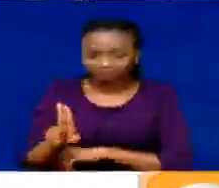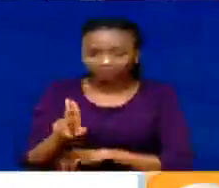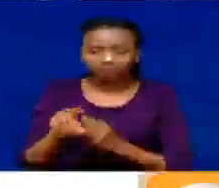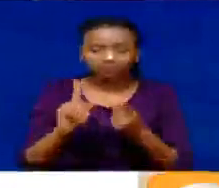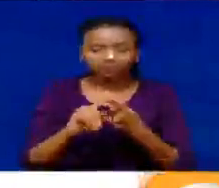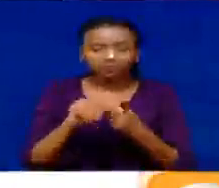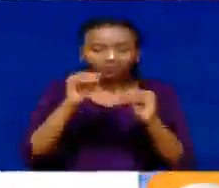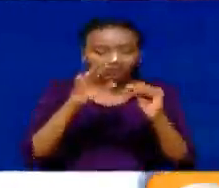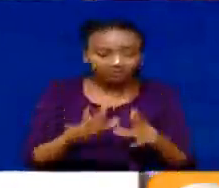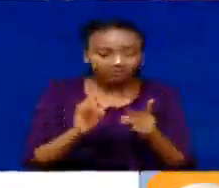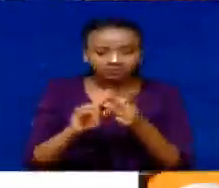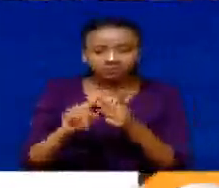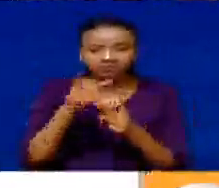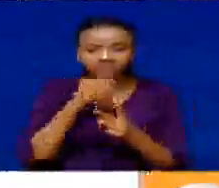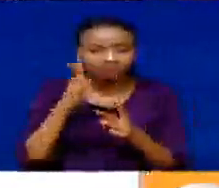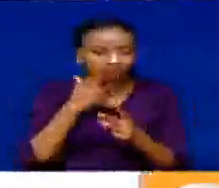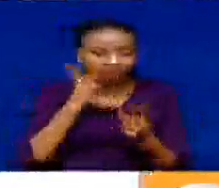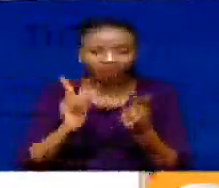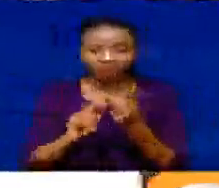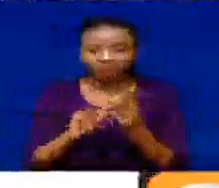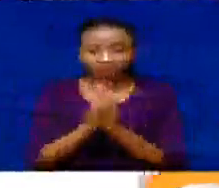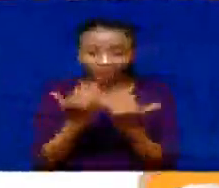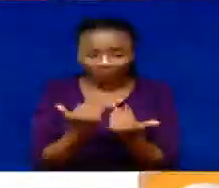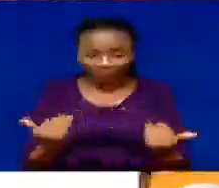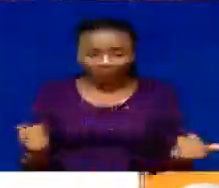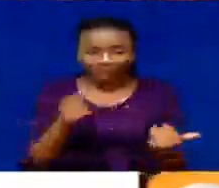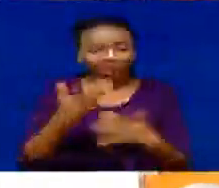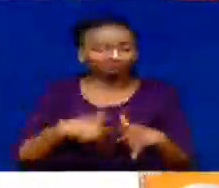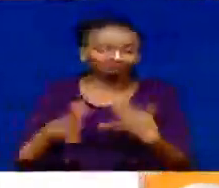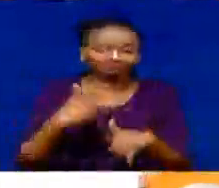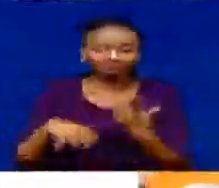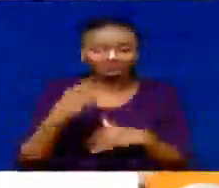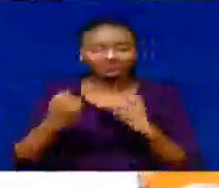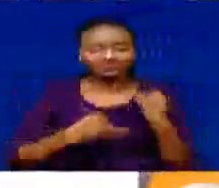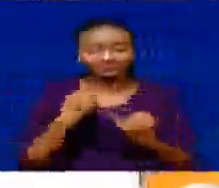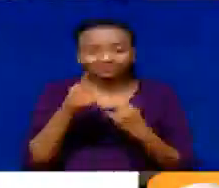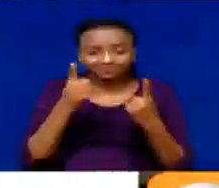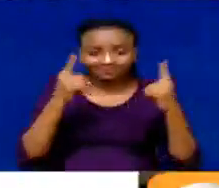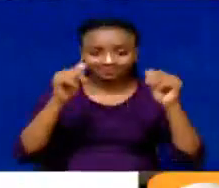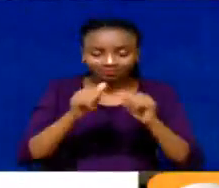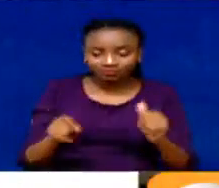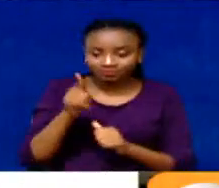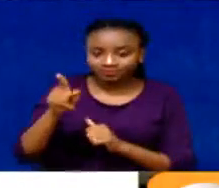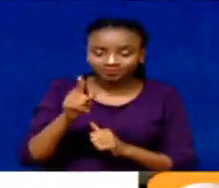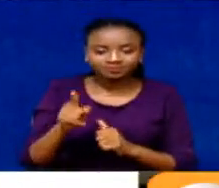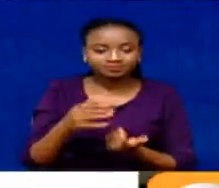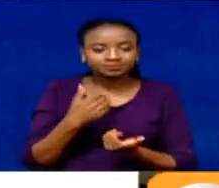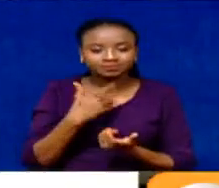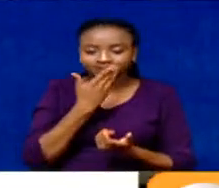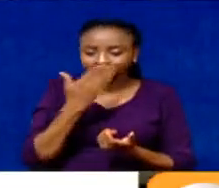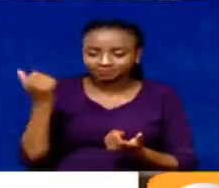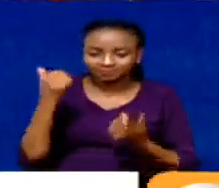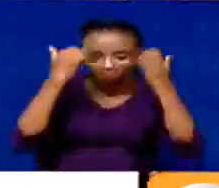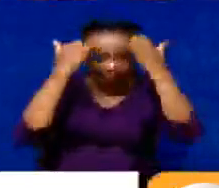Walimu, wazazi na wanafunzi wakijumuika kusherehekea matokeo bora. Shule hii ikiwa ndio iliyotoa mwanafunzi bora